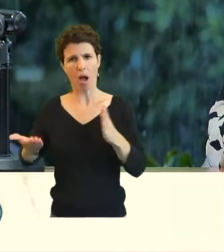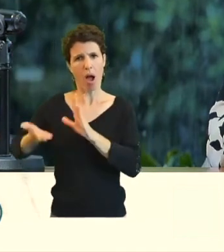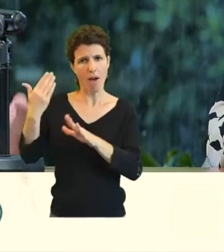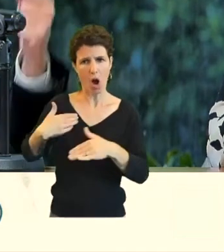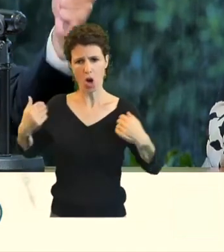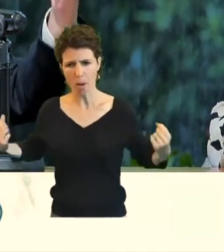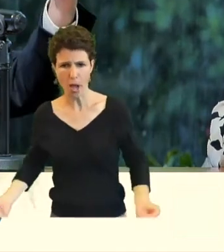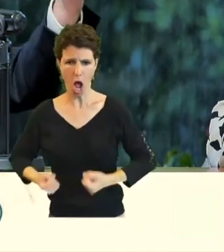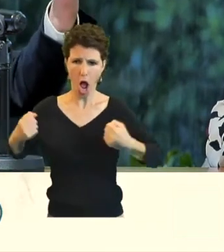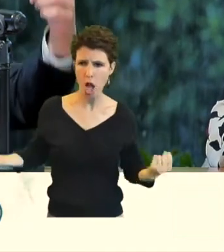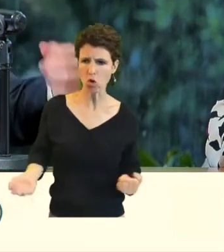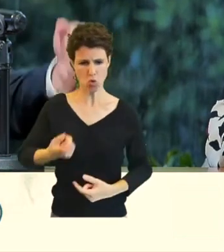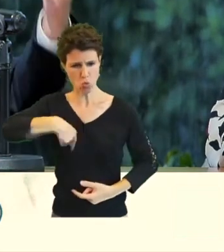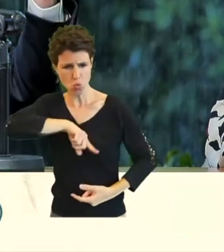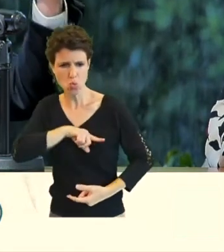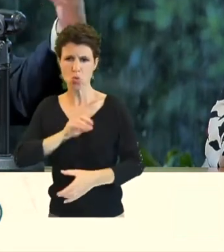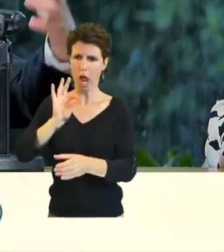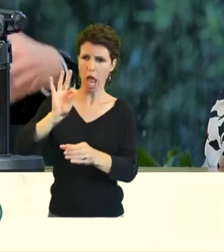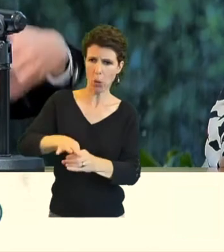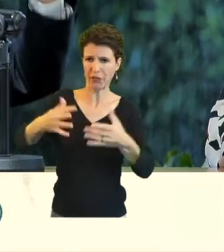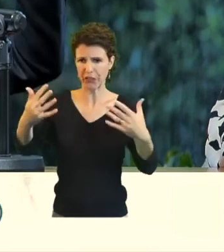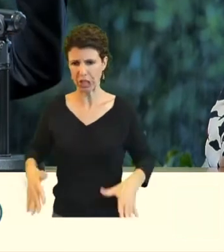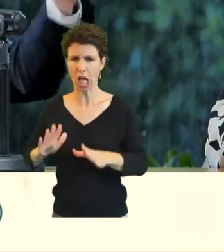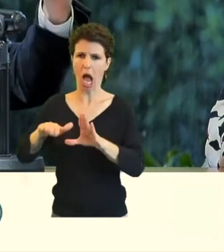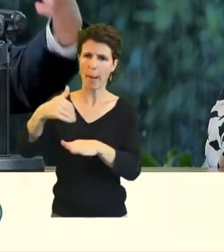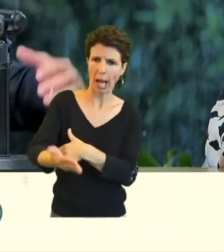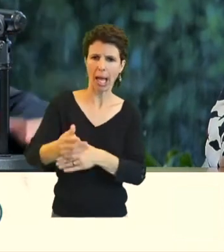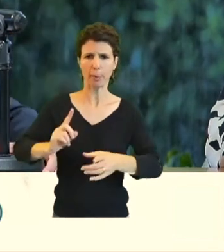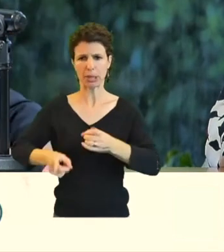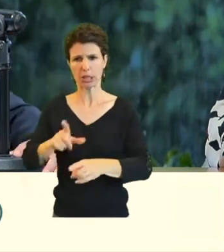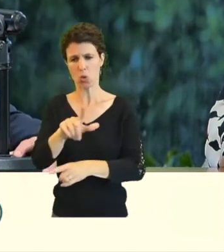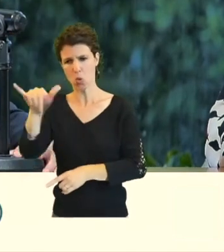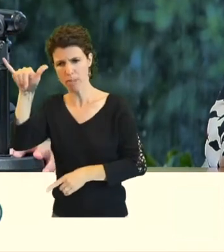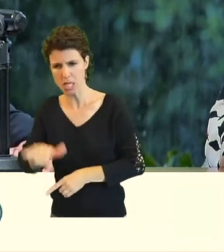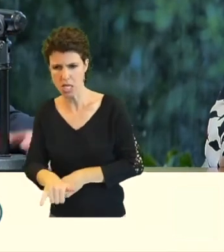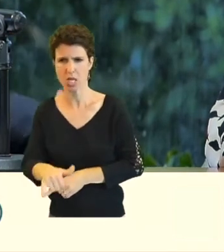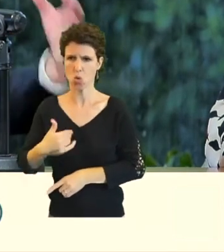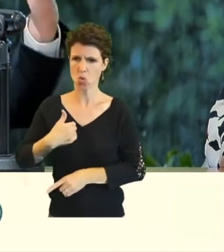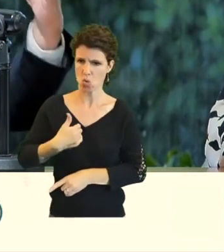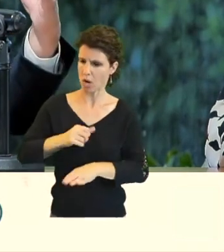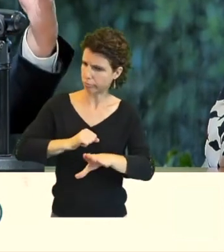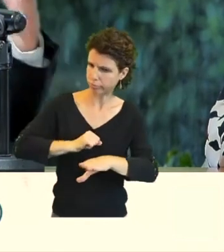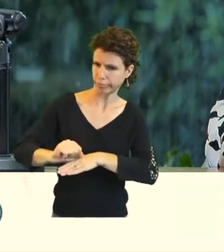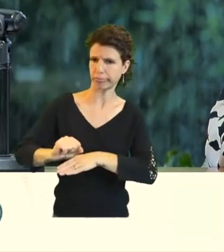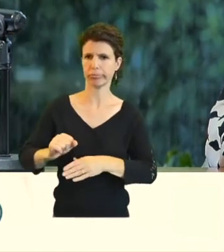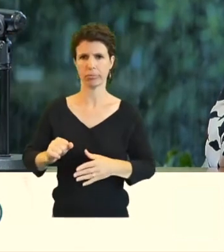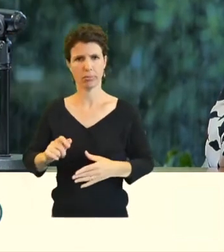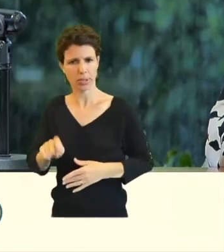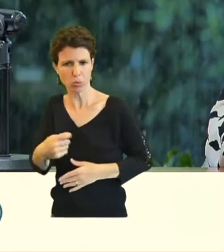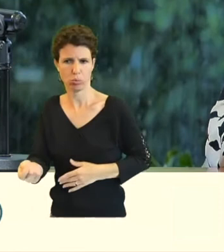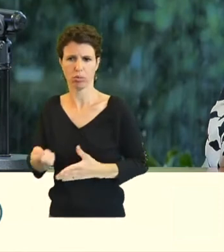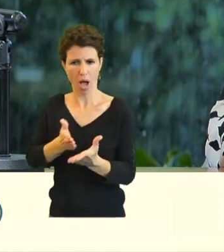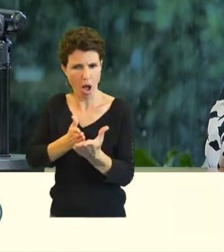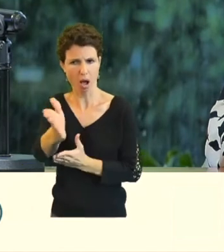indiqué que nous, élus, nous ferions de la piscine de Ligny un axe fort de notre politique sportive. Un axe fort.